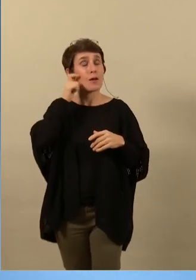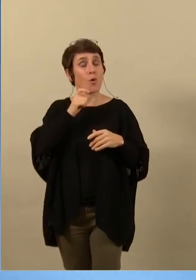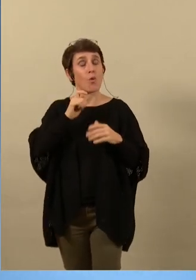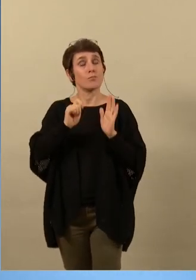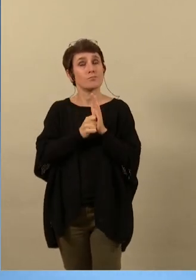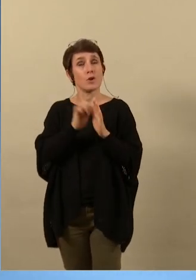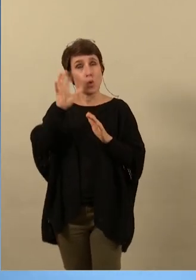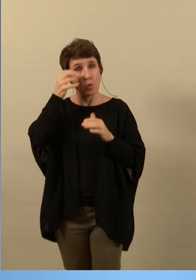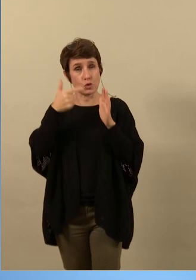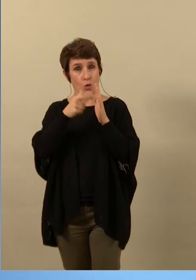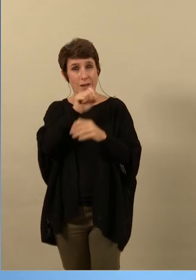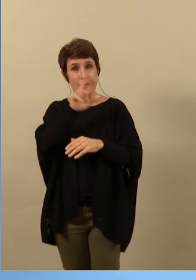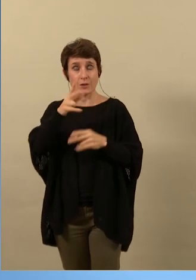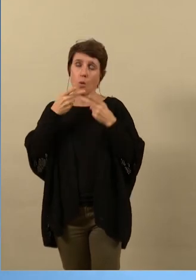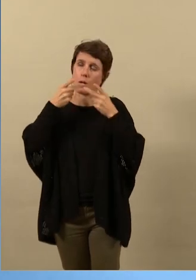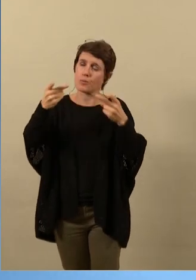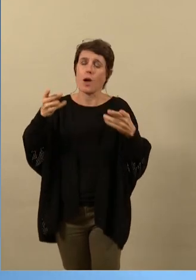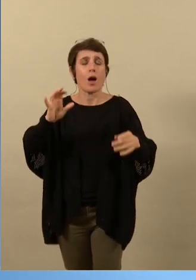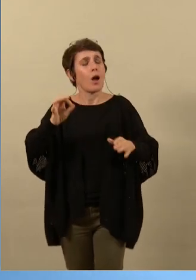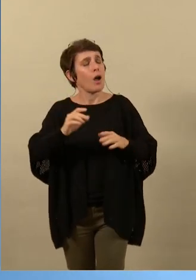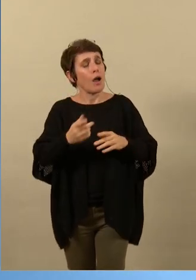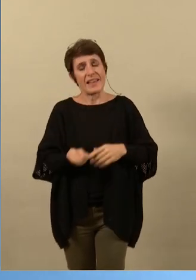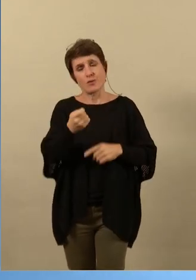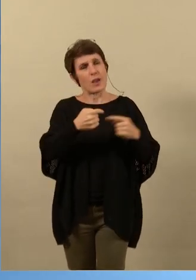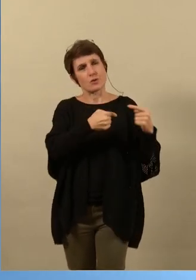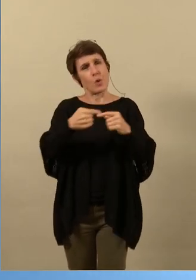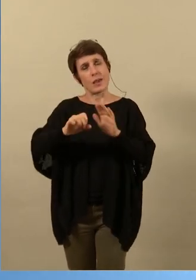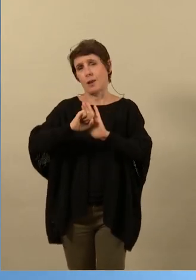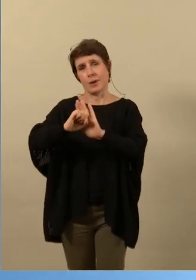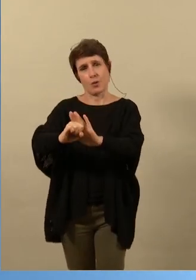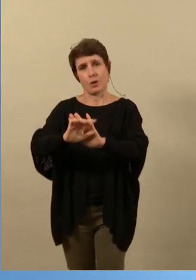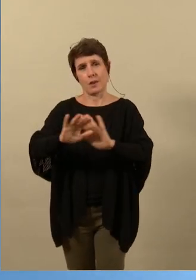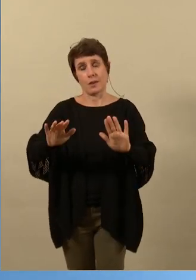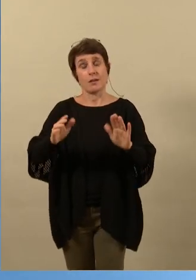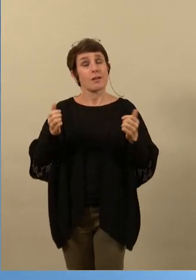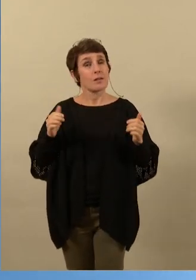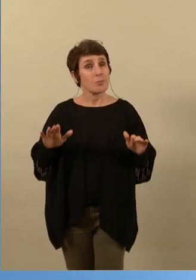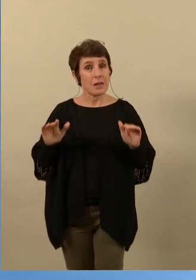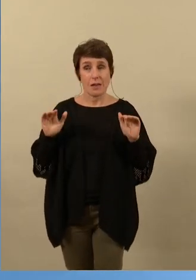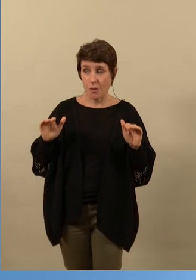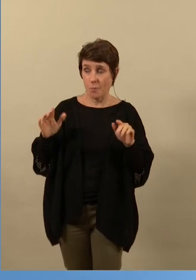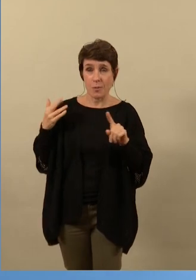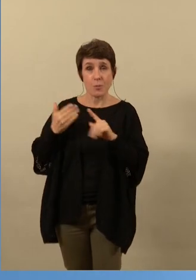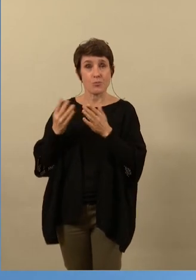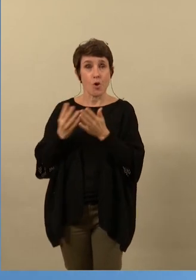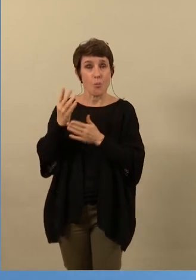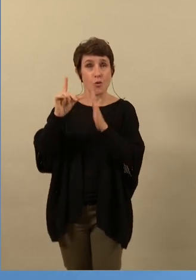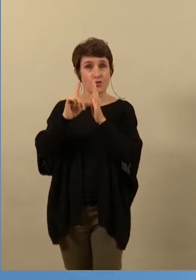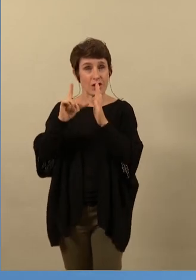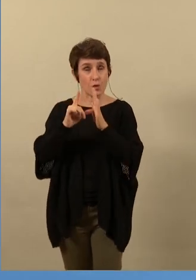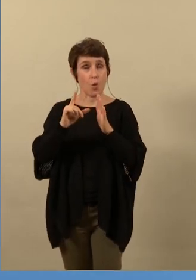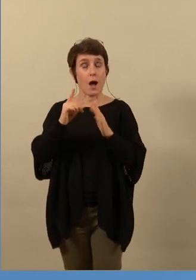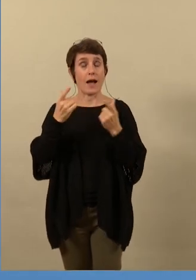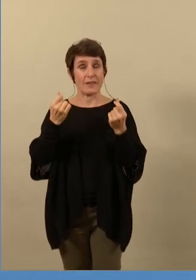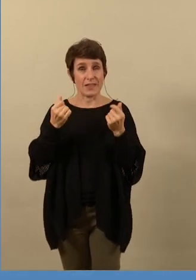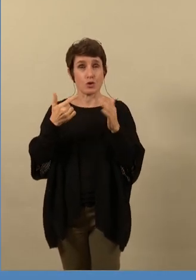2023 faire de l'éducation une question prioritaire pourtant le projet de loi de finances 2024